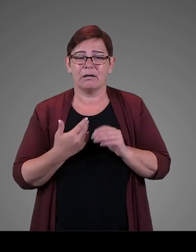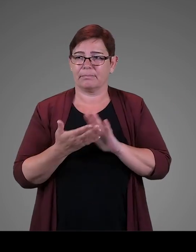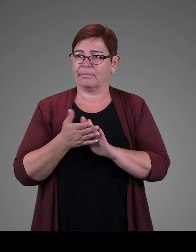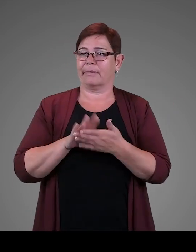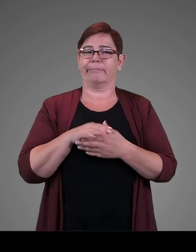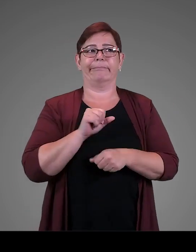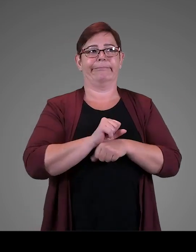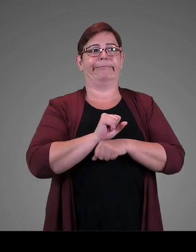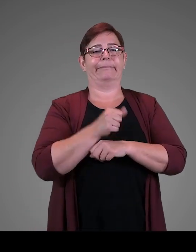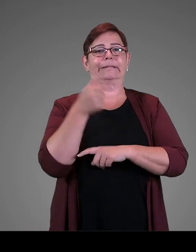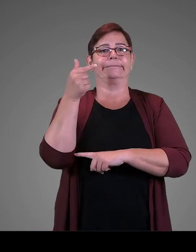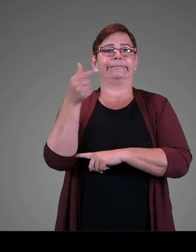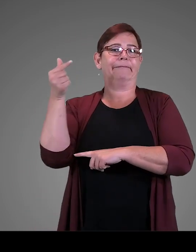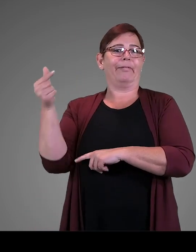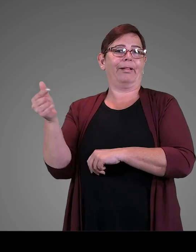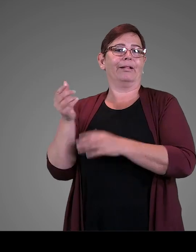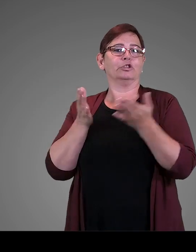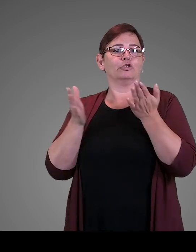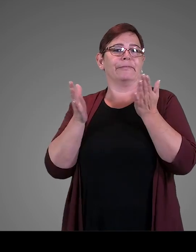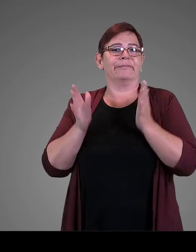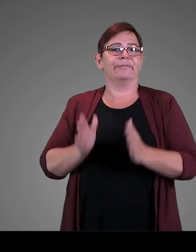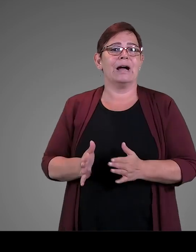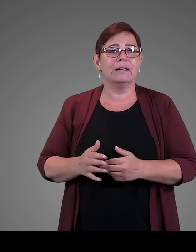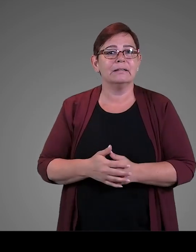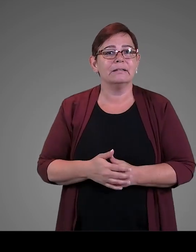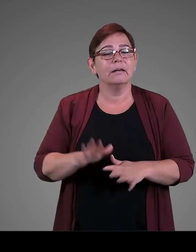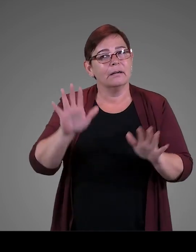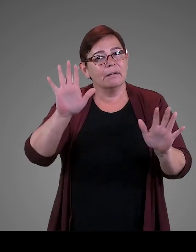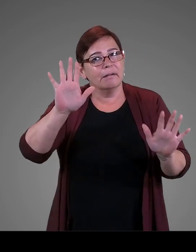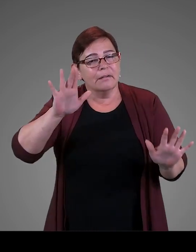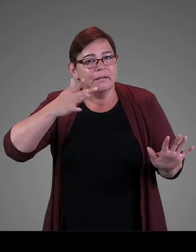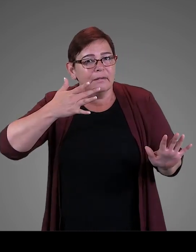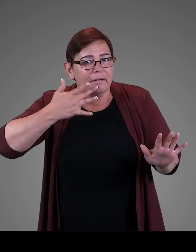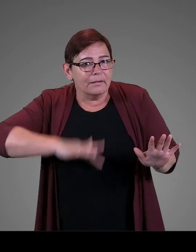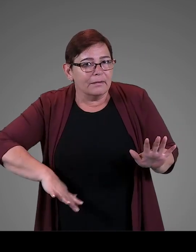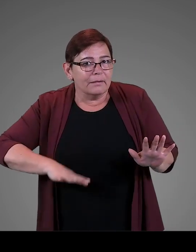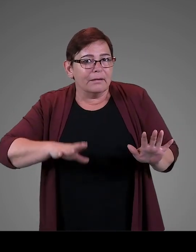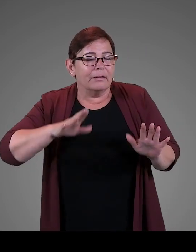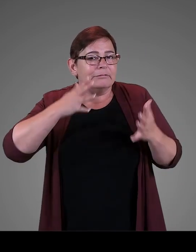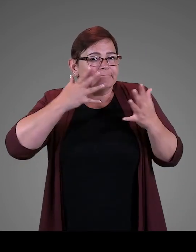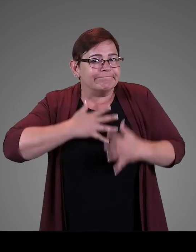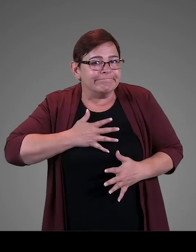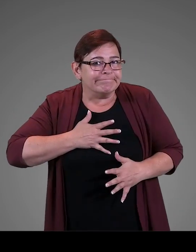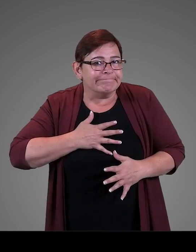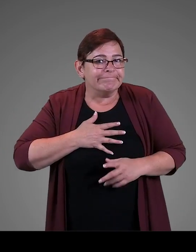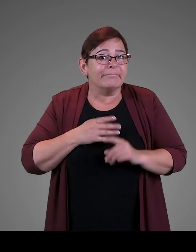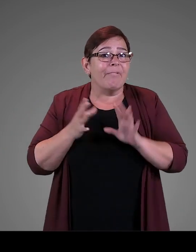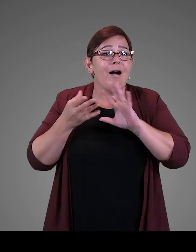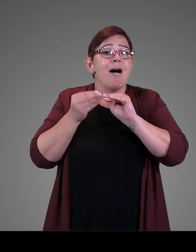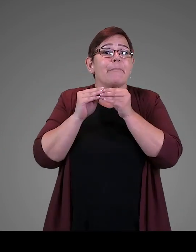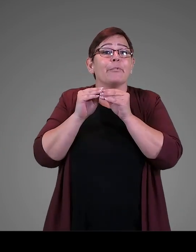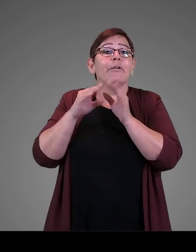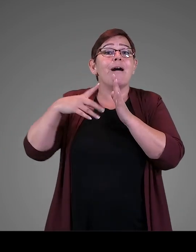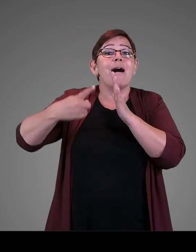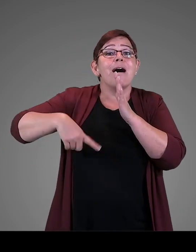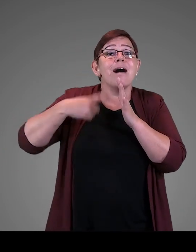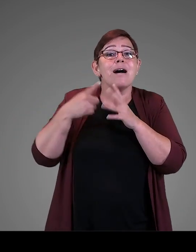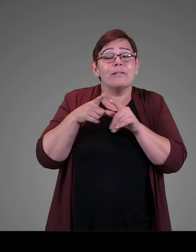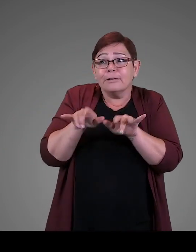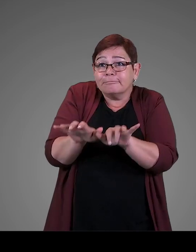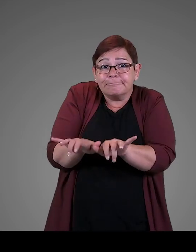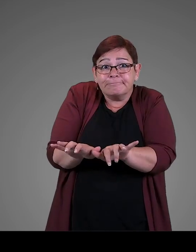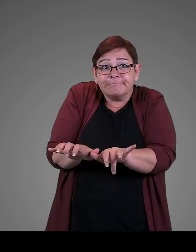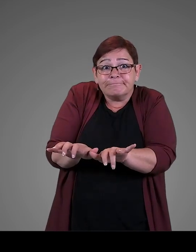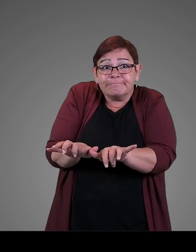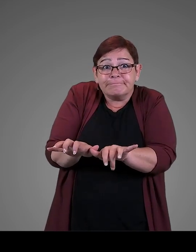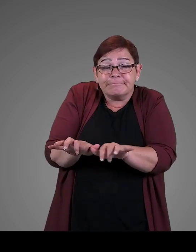Malheureusement, par la force des choses, le nombre d'heures que on passe derrière un écran, loin des gens qui nous